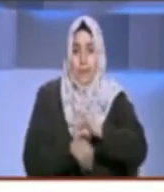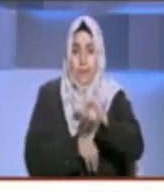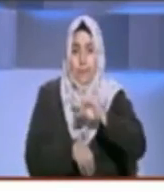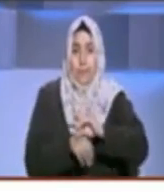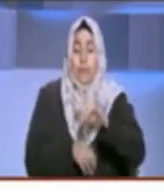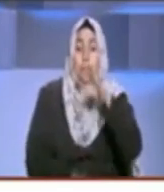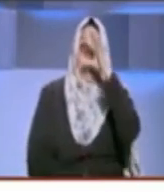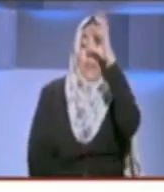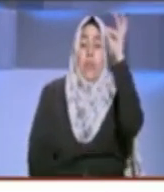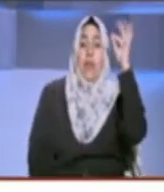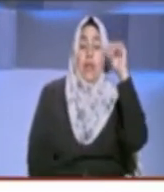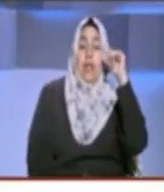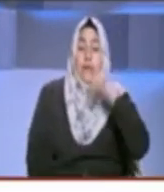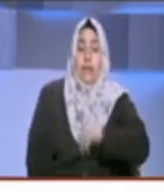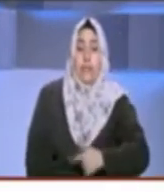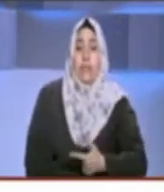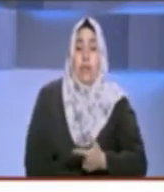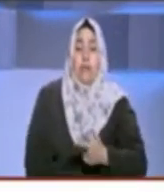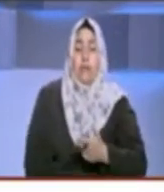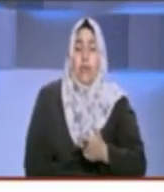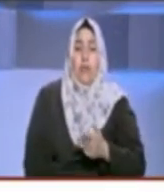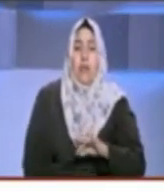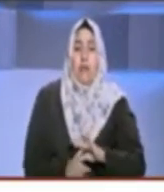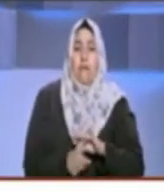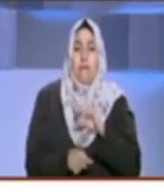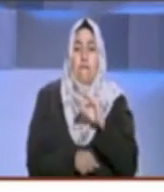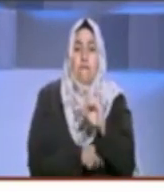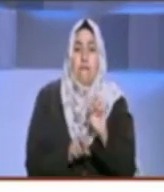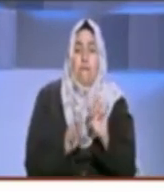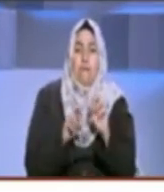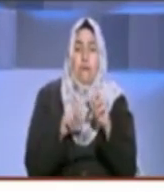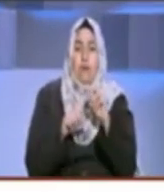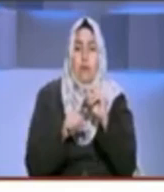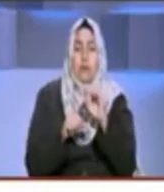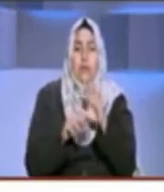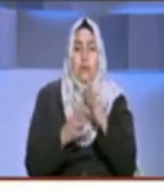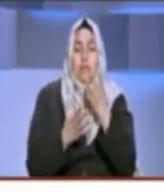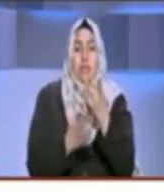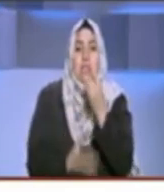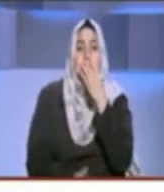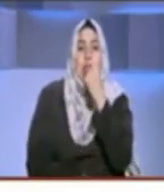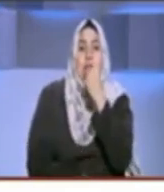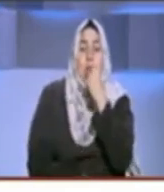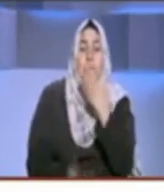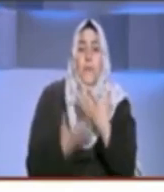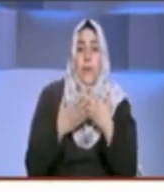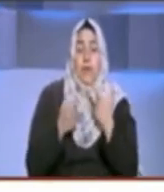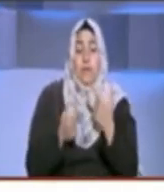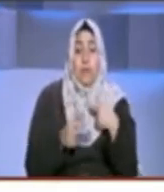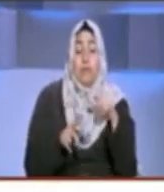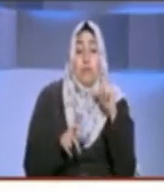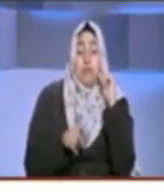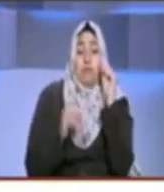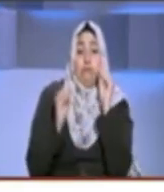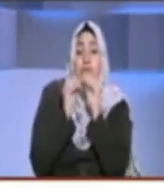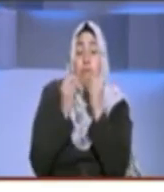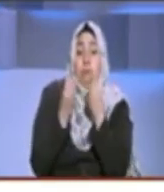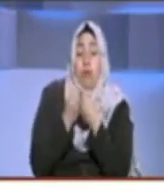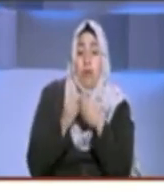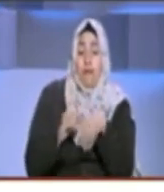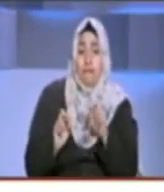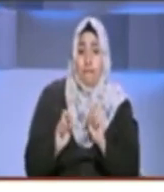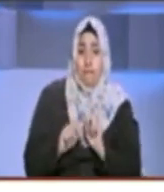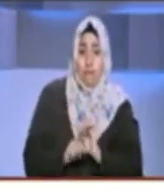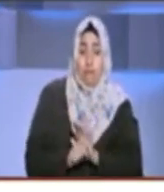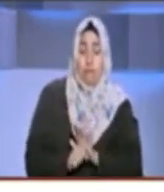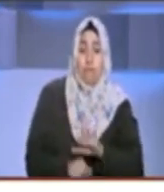وباء لم يصل العالم إلى أمصال أو لقاحات مضادة لهذا الوباء، وأصبح مصطلح التعايش مع الفيروس مصطلح مستعمل